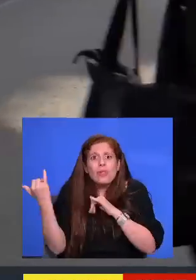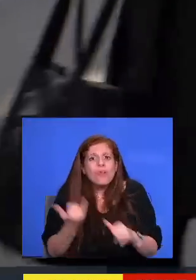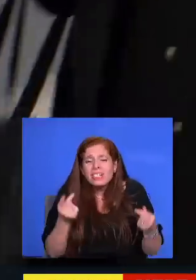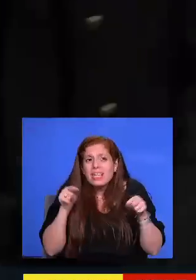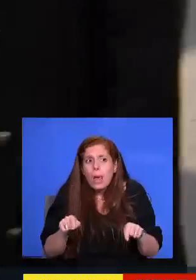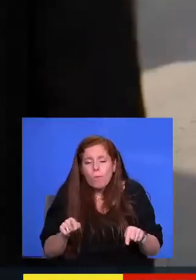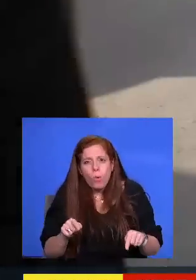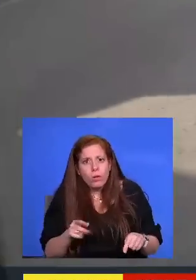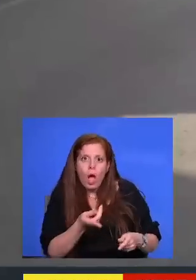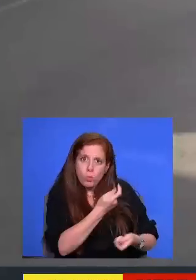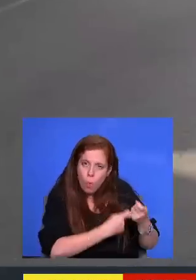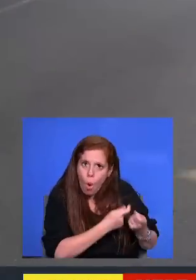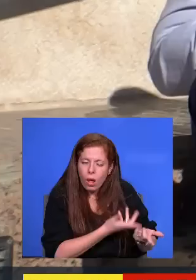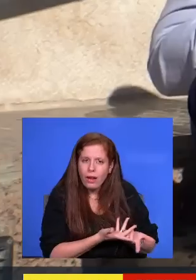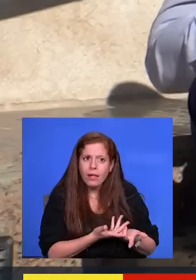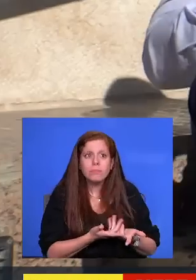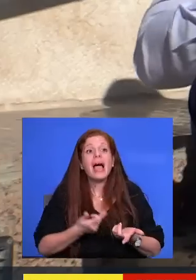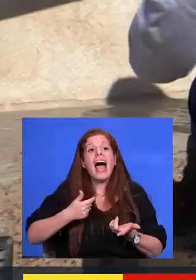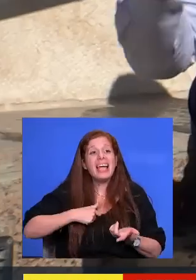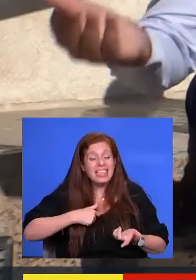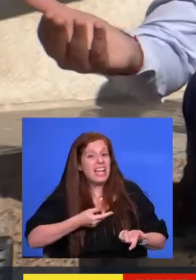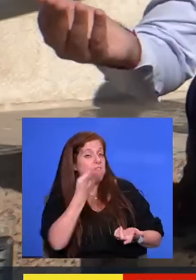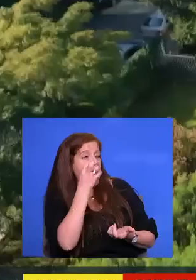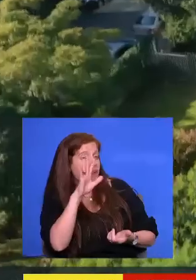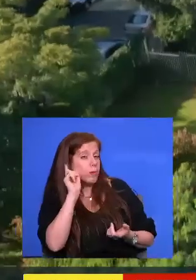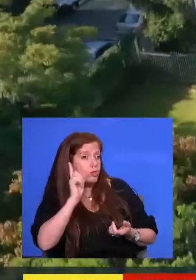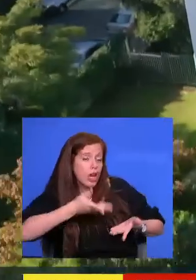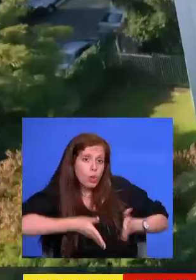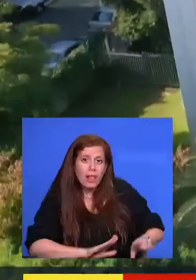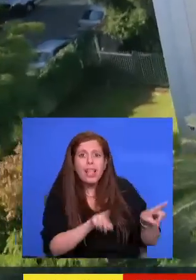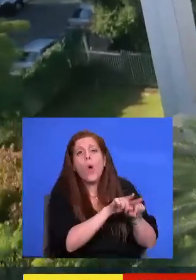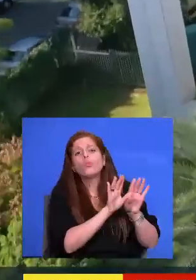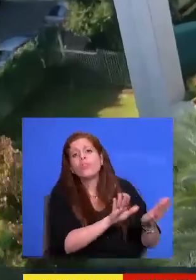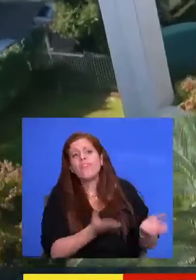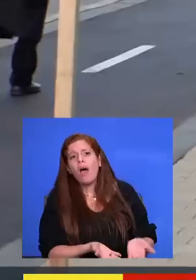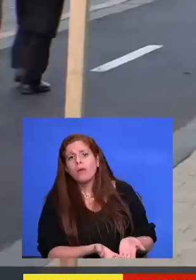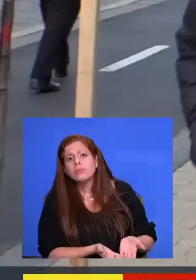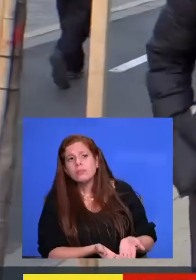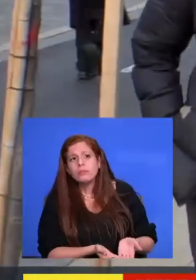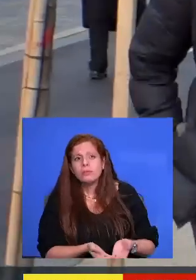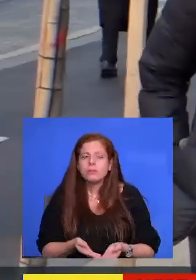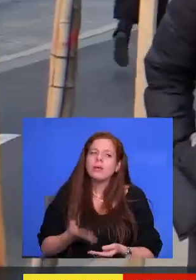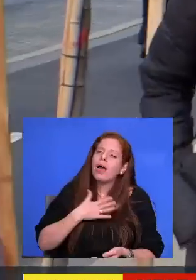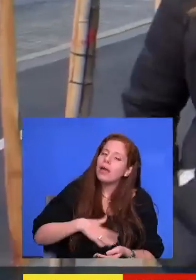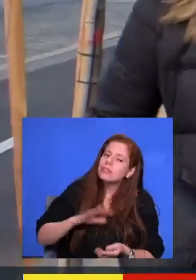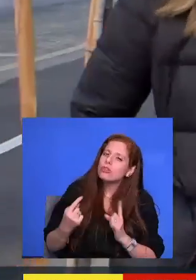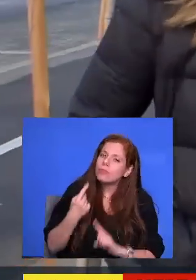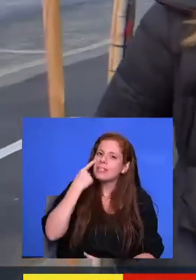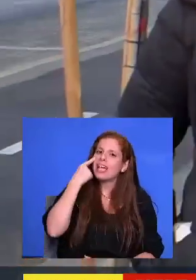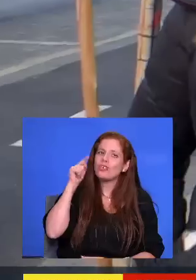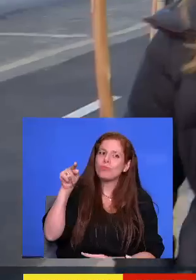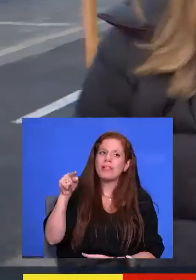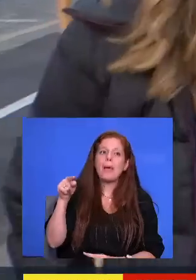אוכלים זה... היו פה. אני נולדתי לפני 45 שנה, היה אותו דבר. רציתי שגם תתרשמי. מההשקעה